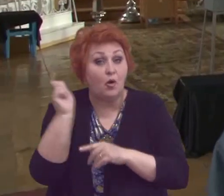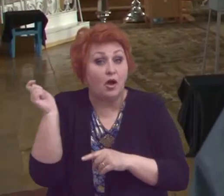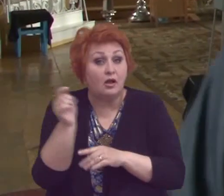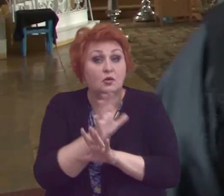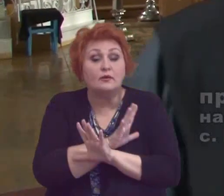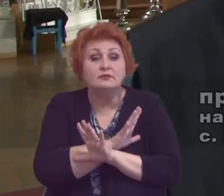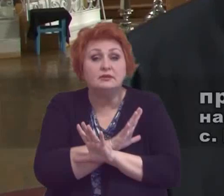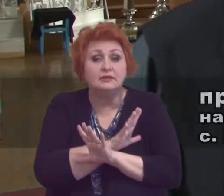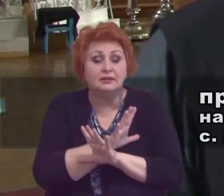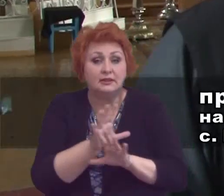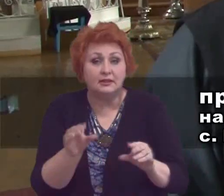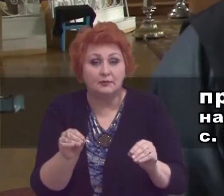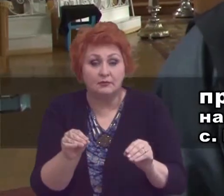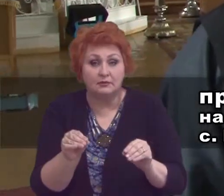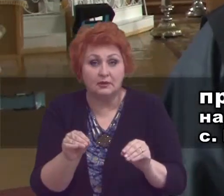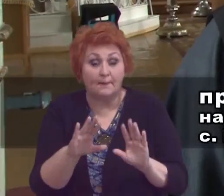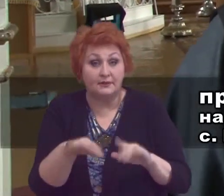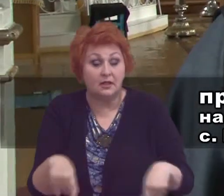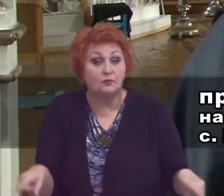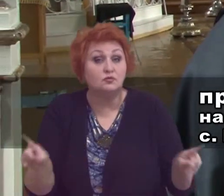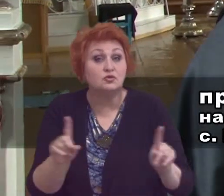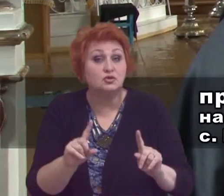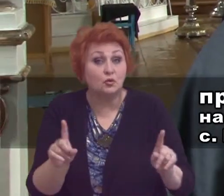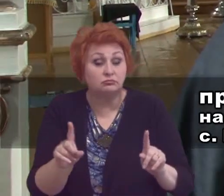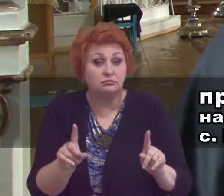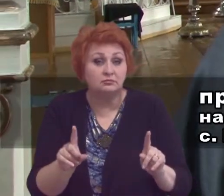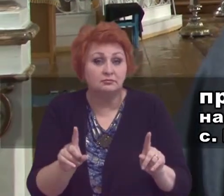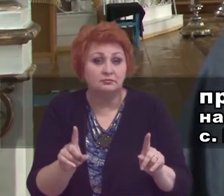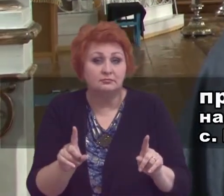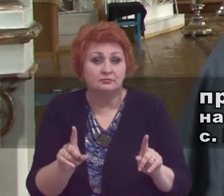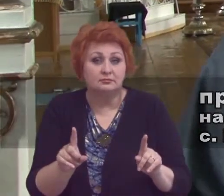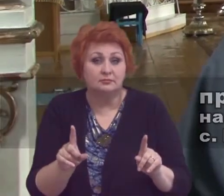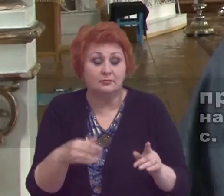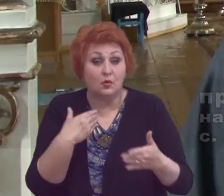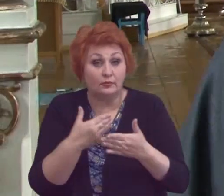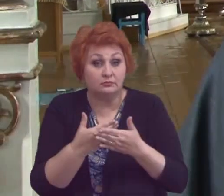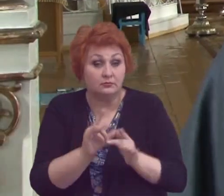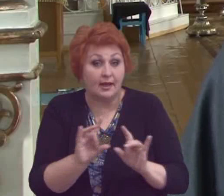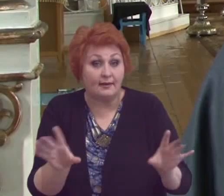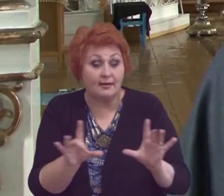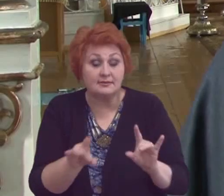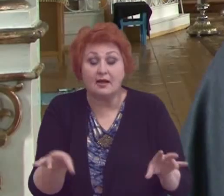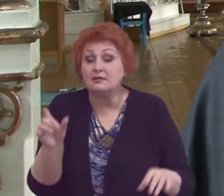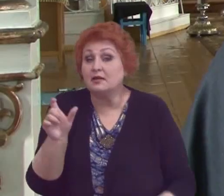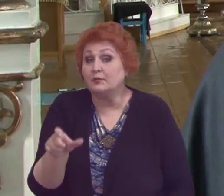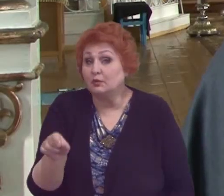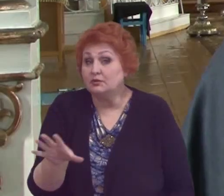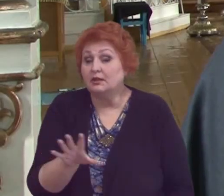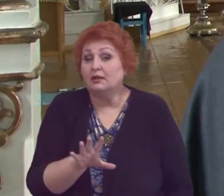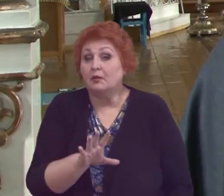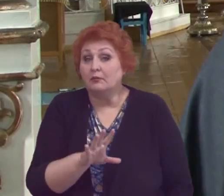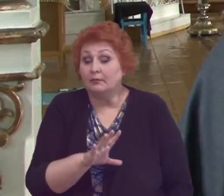было, практически полностью не было, потому что она по преданию людей, вот, она